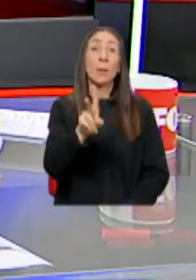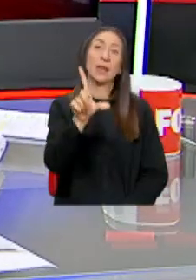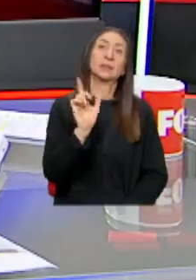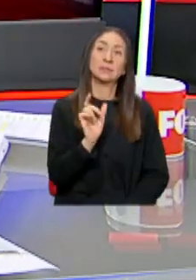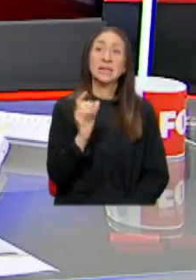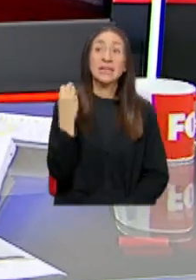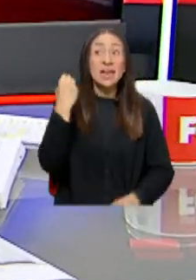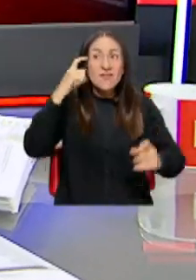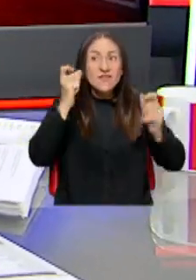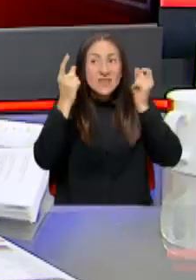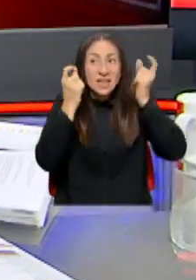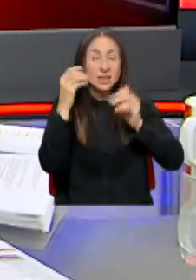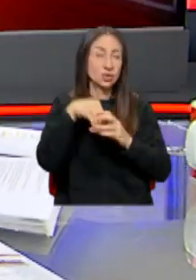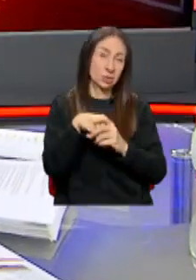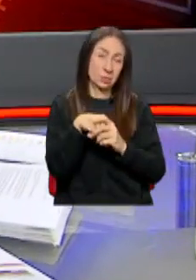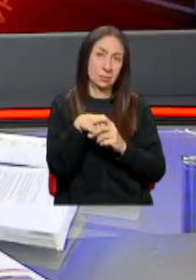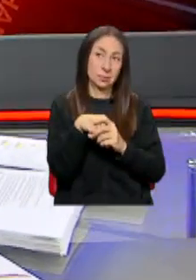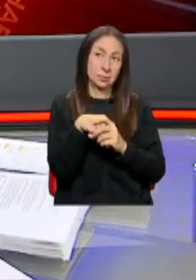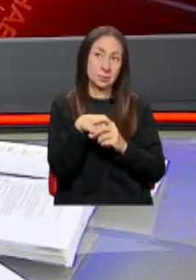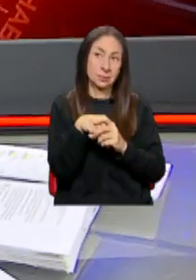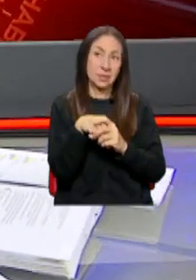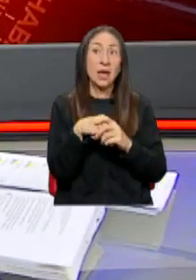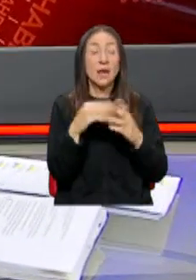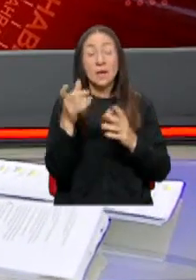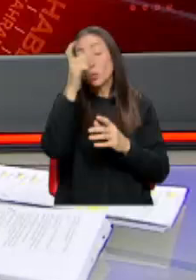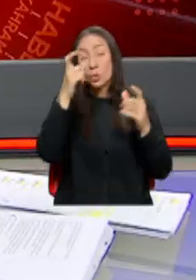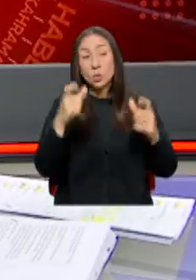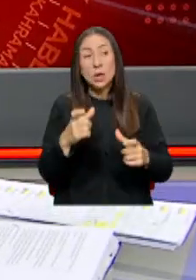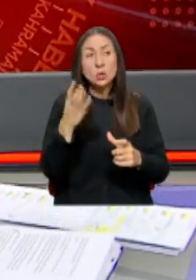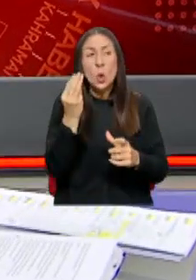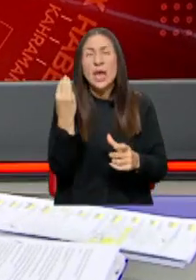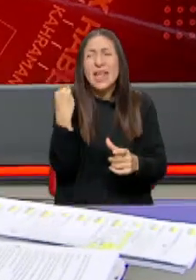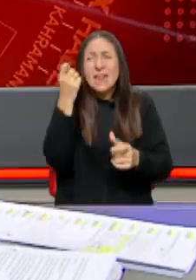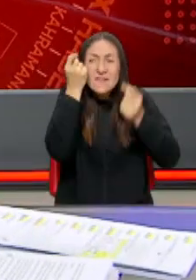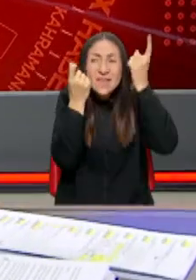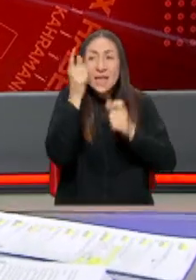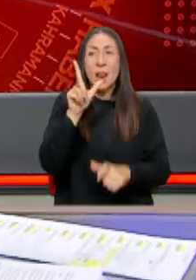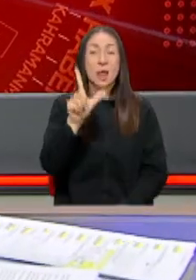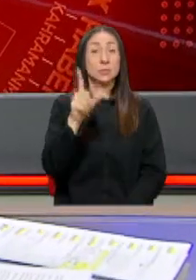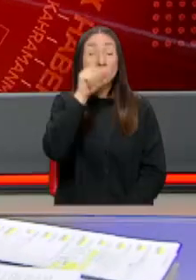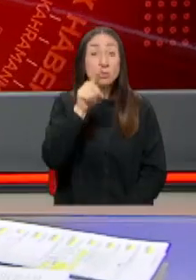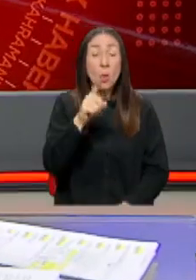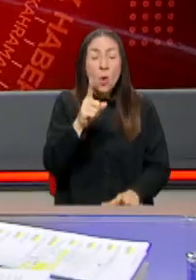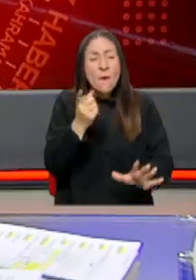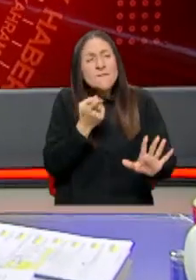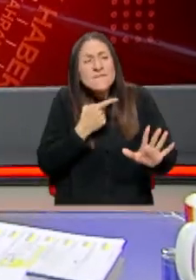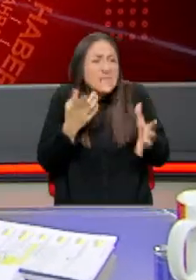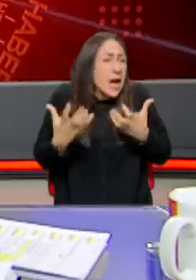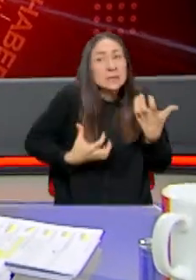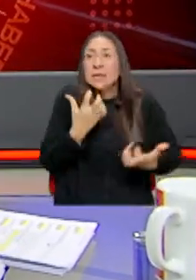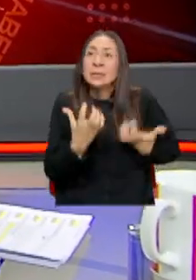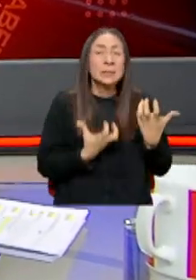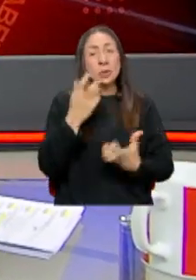lazım yeni fikirler için. Ve ülkeye çok yeni fikirler de lazım. Dolayısıyla o tutkuyu görmek istiyoruz.